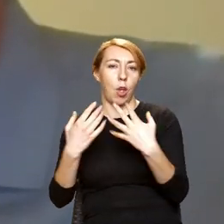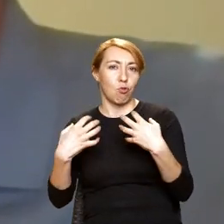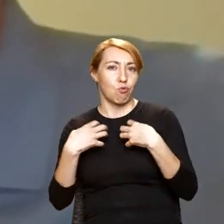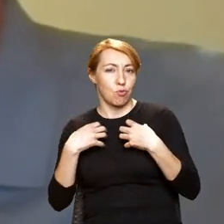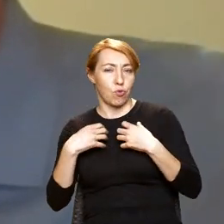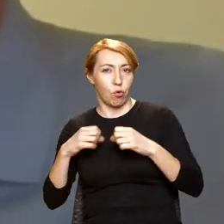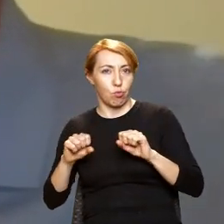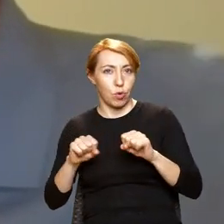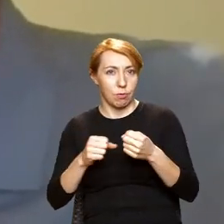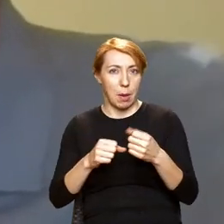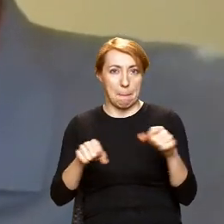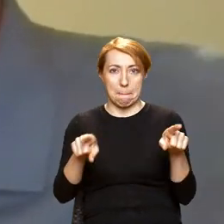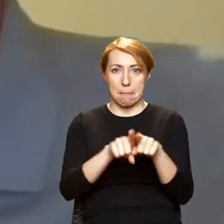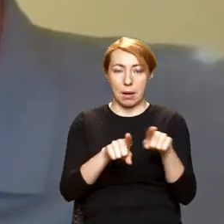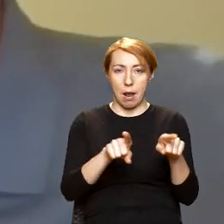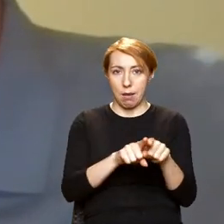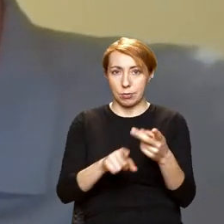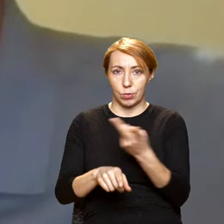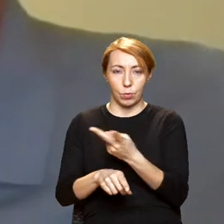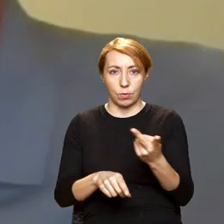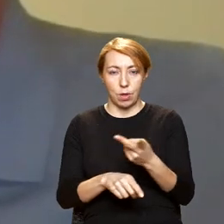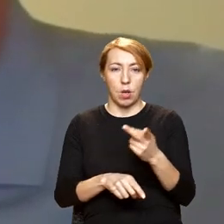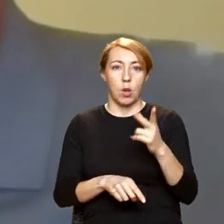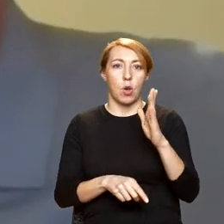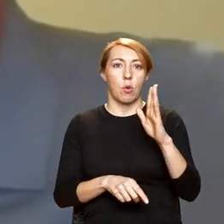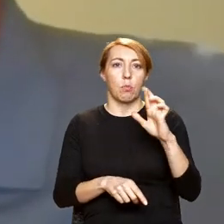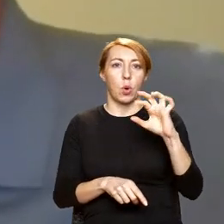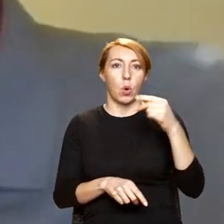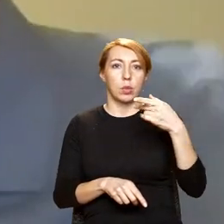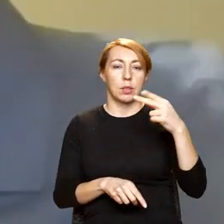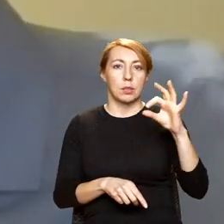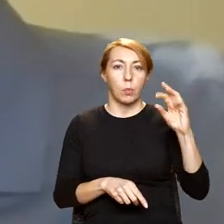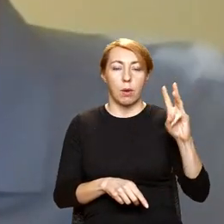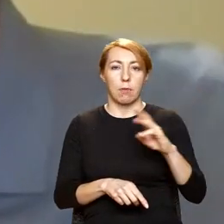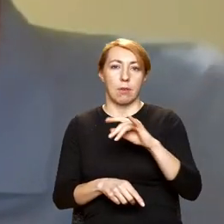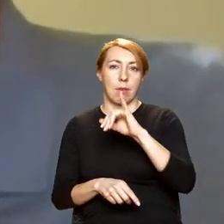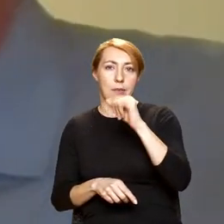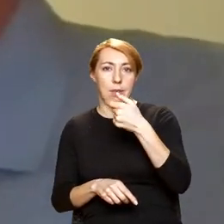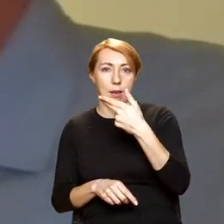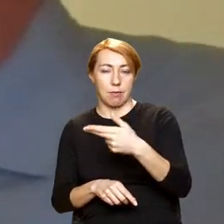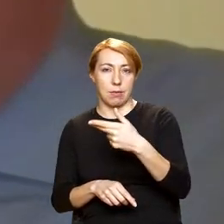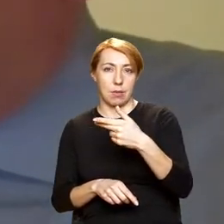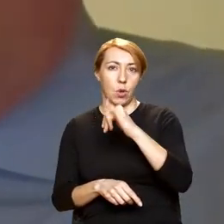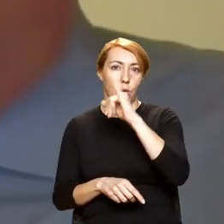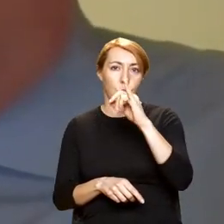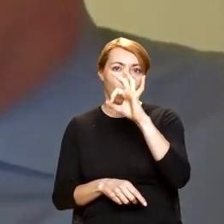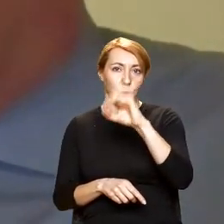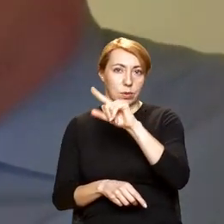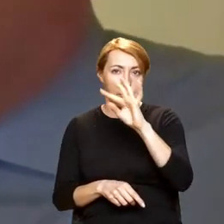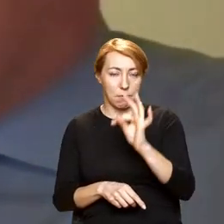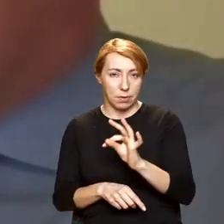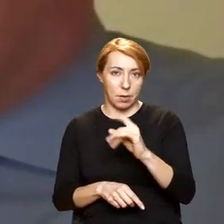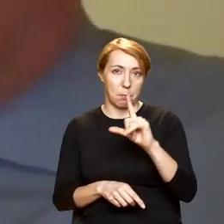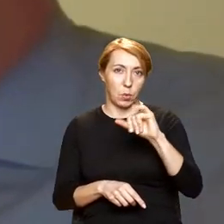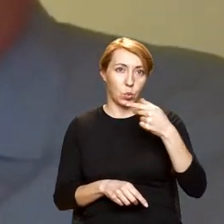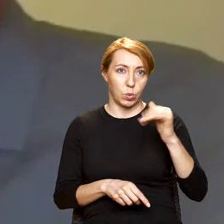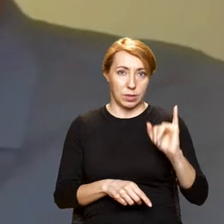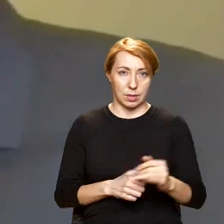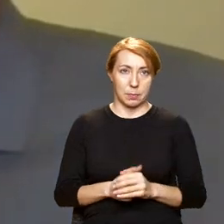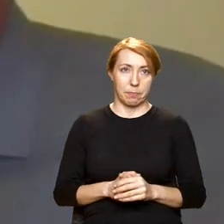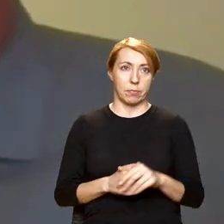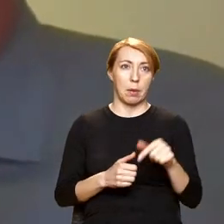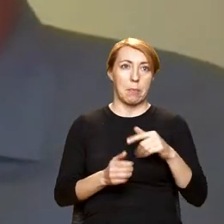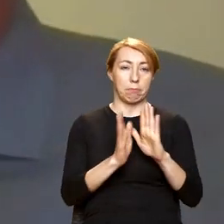braci Bronisława, Józefa i Jana Piłsudskich. Mam w rękach